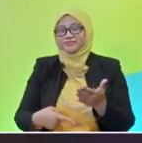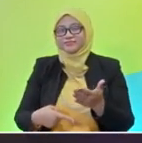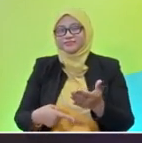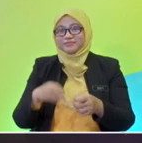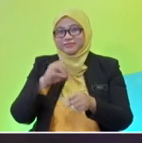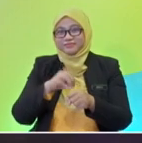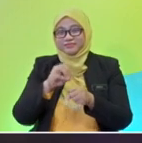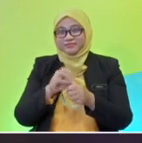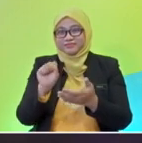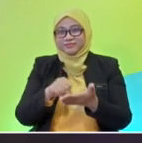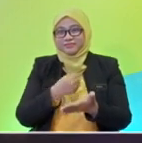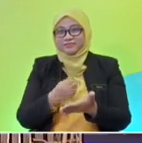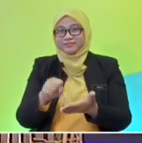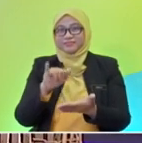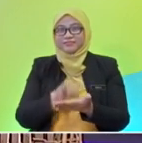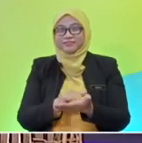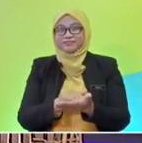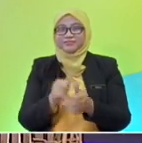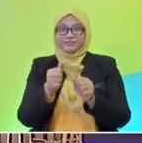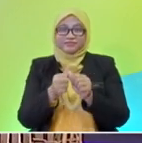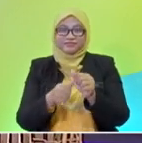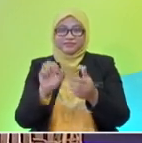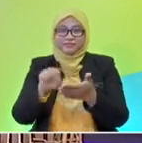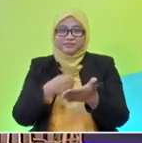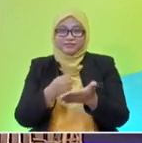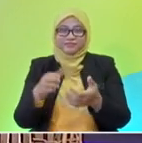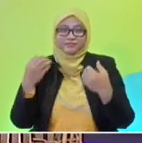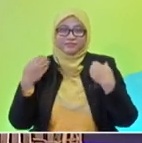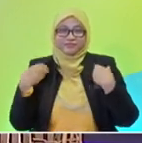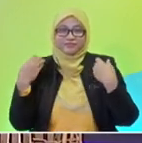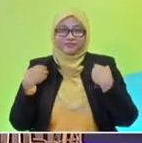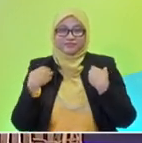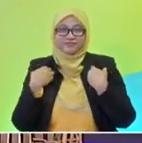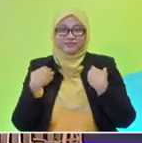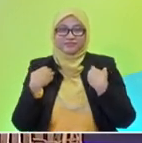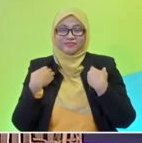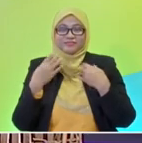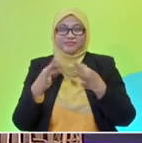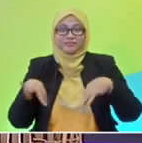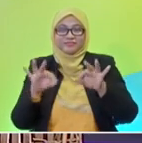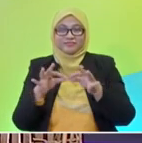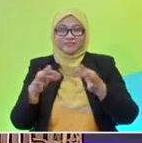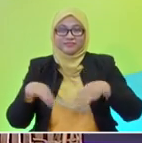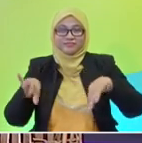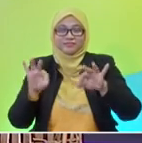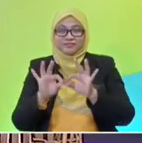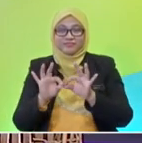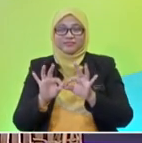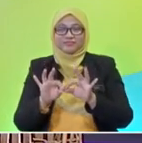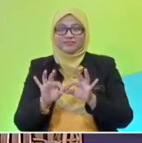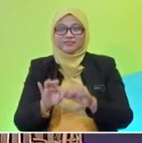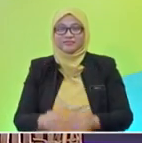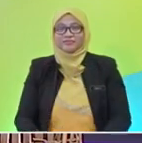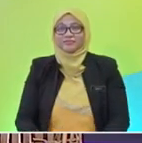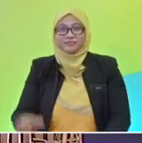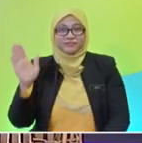tersebut. Tadi cikgu kata setiap sajak akan mengandungi mesej-mesej tertentu. Okey, kalau kita lihat kepada tajuknya, Sumpah Anak